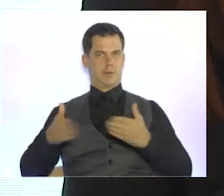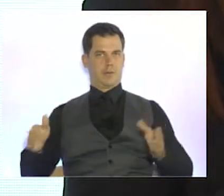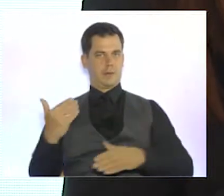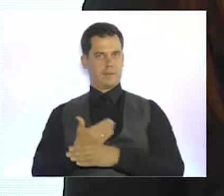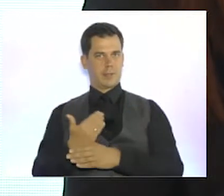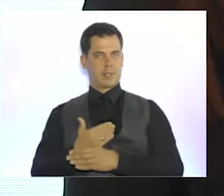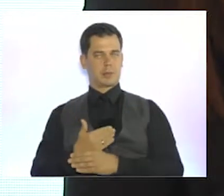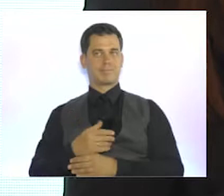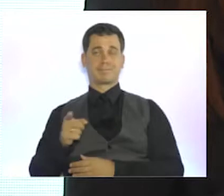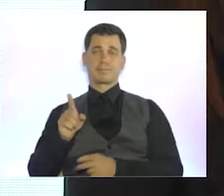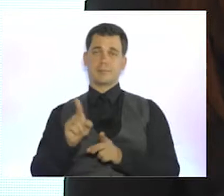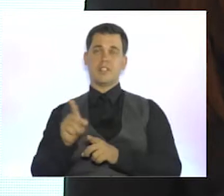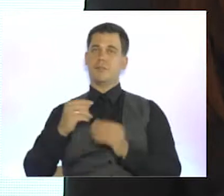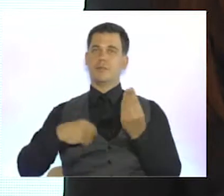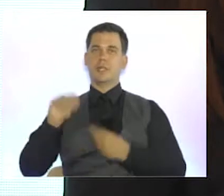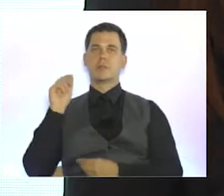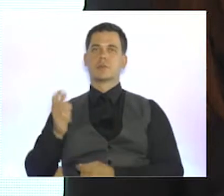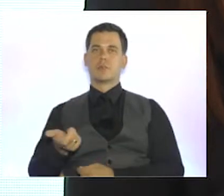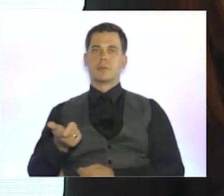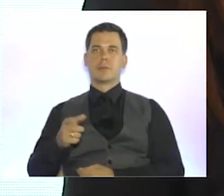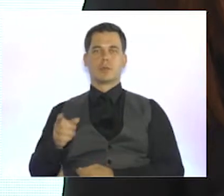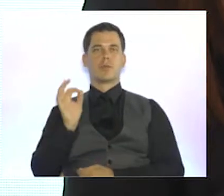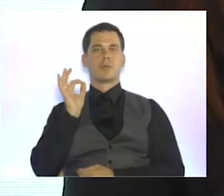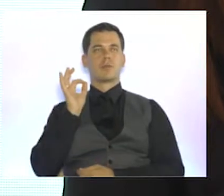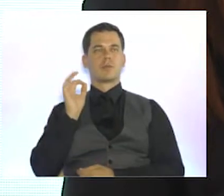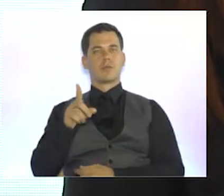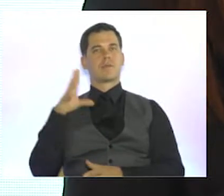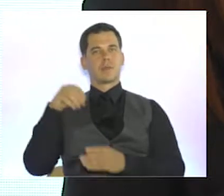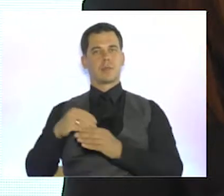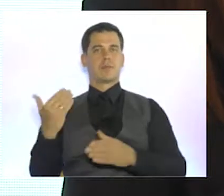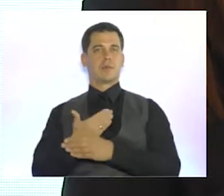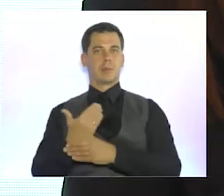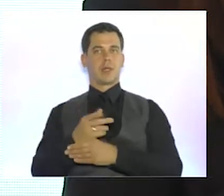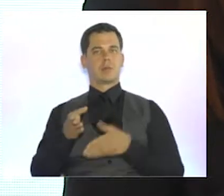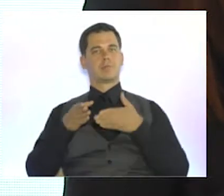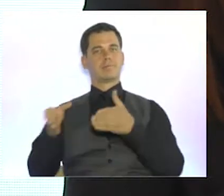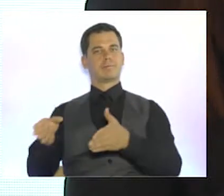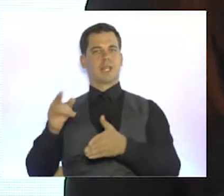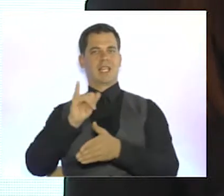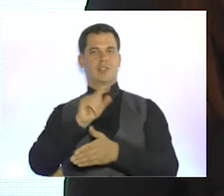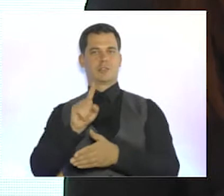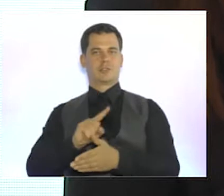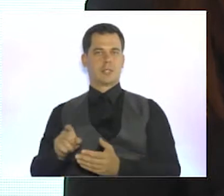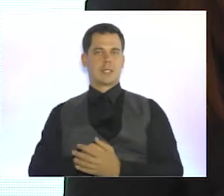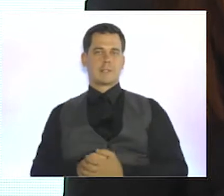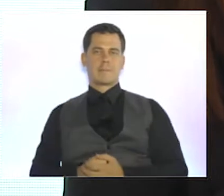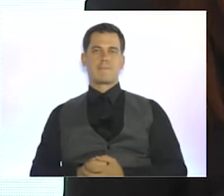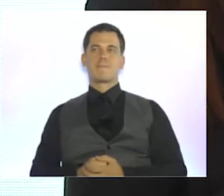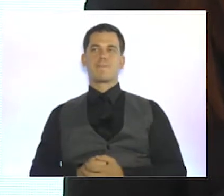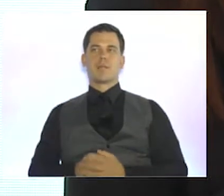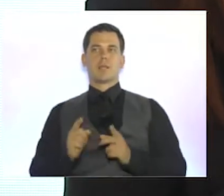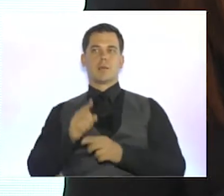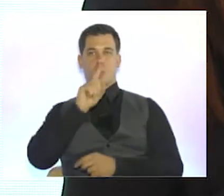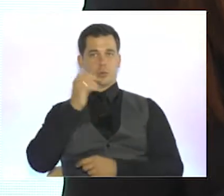i są to głównie no, dziedziny związane typowo z naukami inżynierskimi. Więc gdzieś tam ludzie